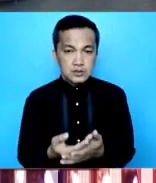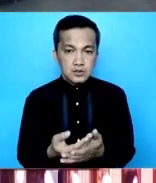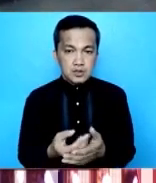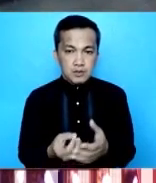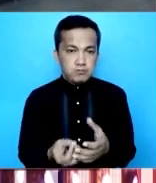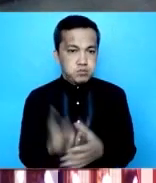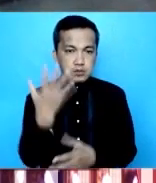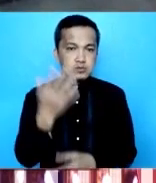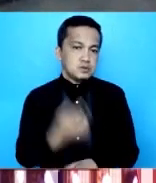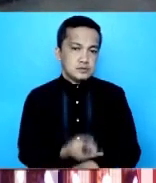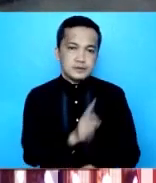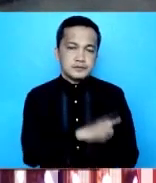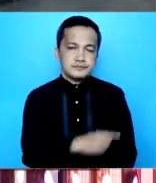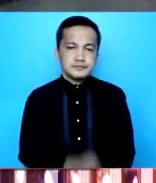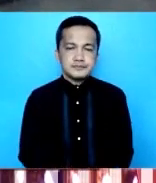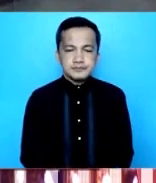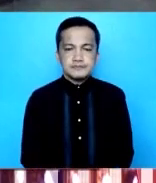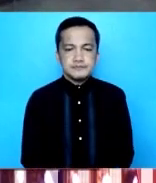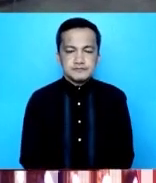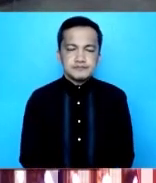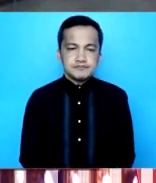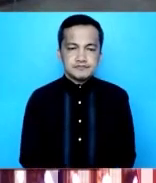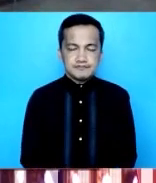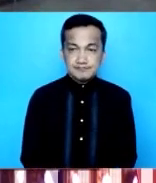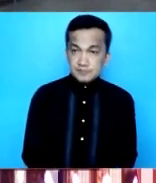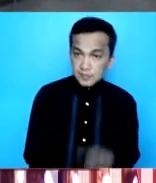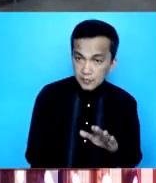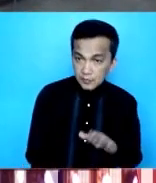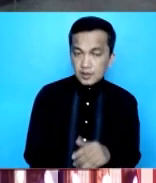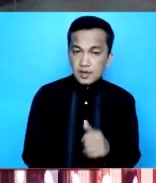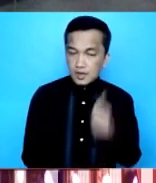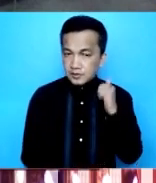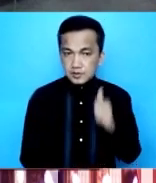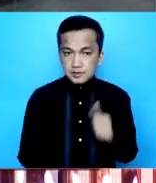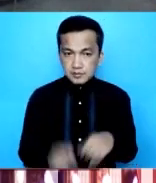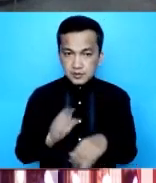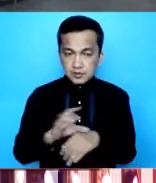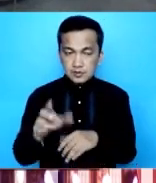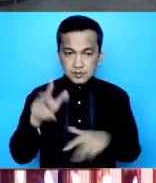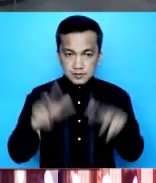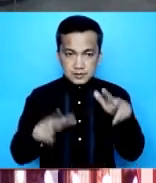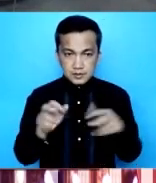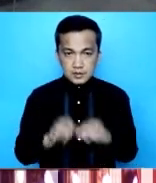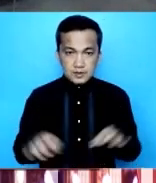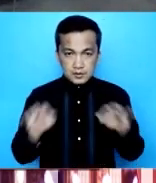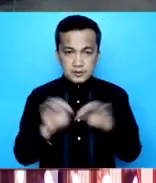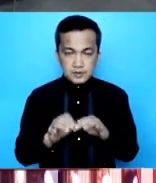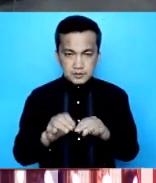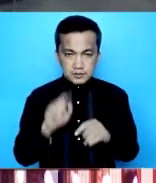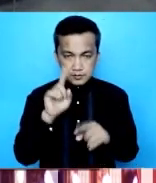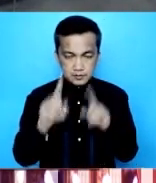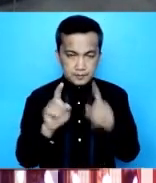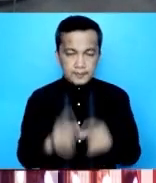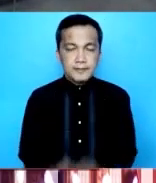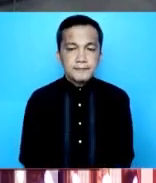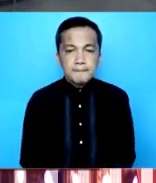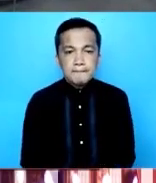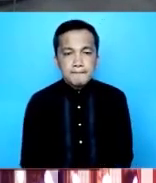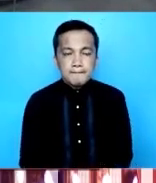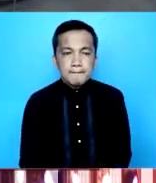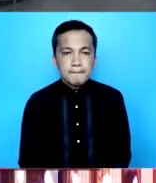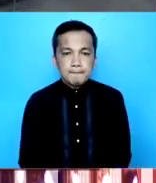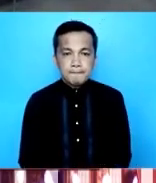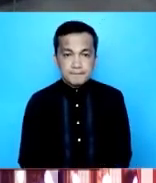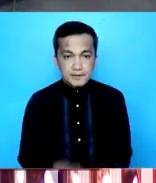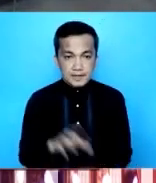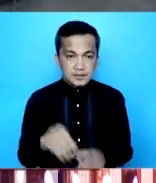explosive eruption. Sir Paul, ayaw naman natin mag-cause ng panic pero mahalaga na rin pong matanong sa inyo, no? Kasama ho ba sa worst